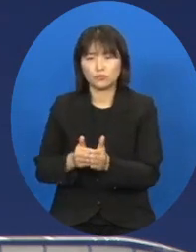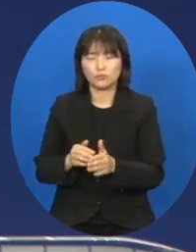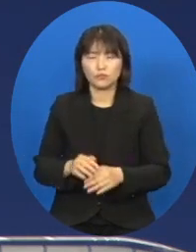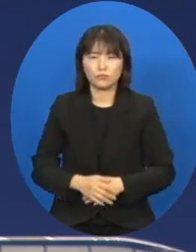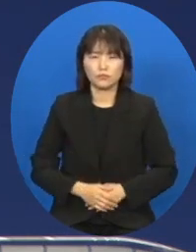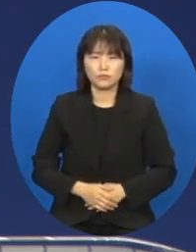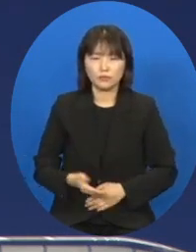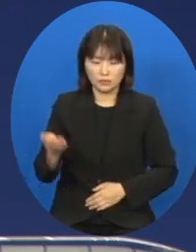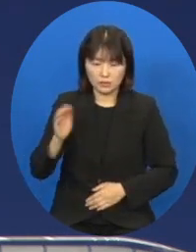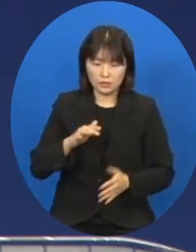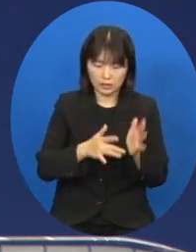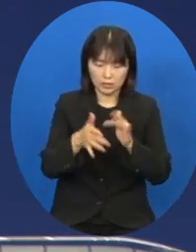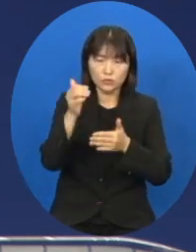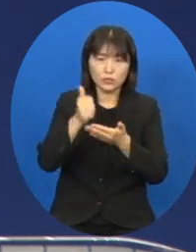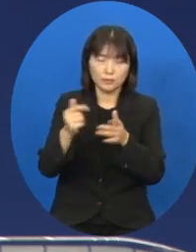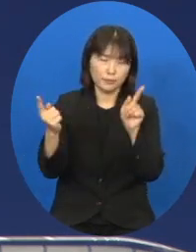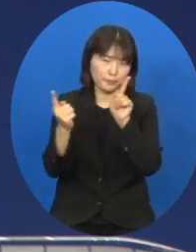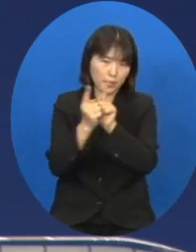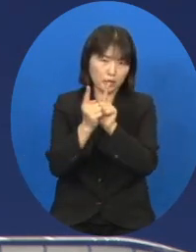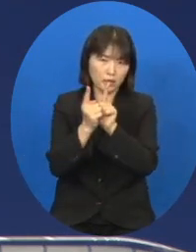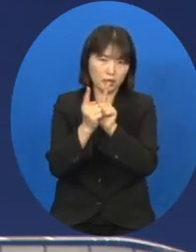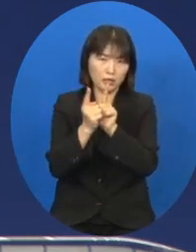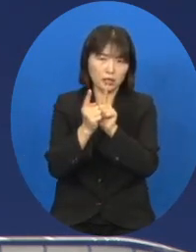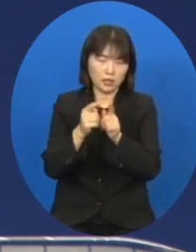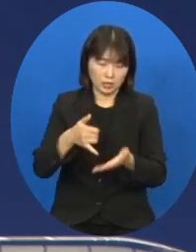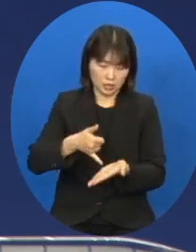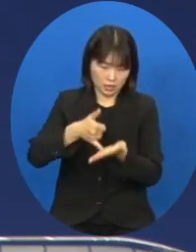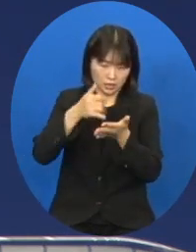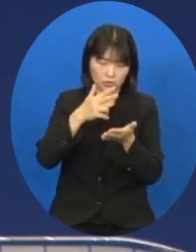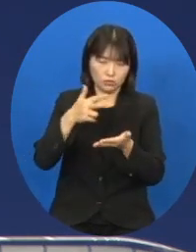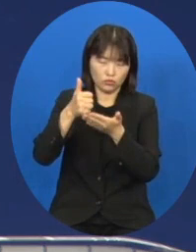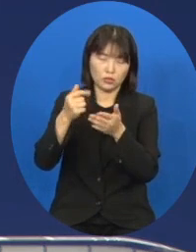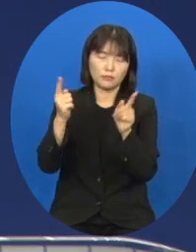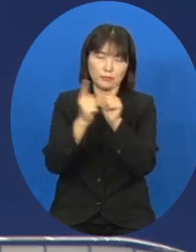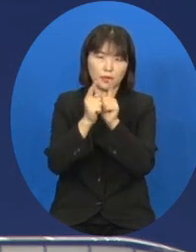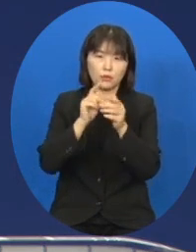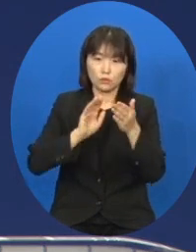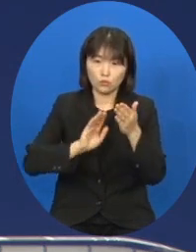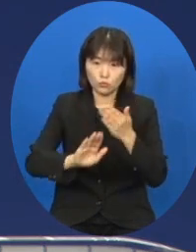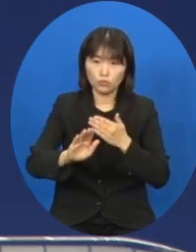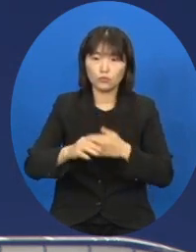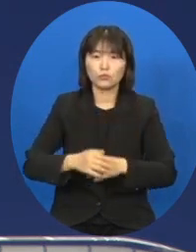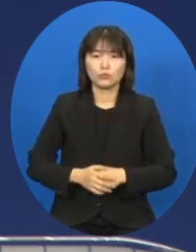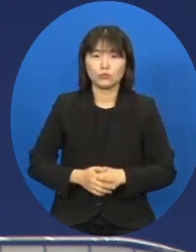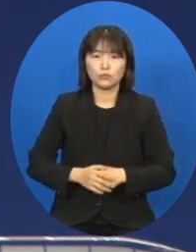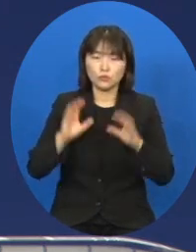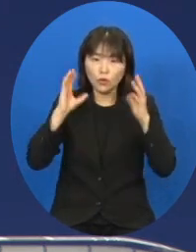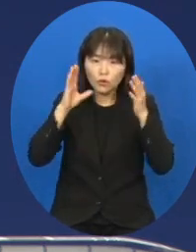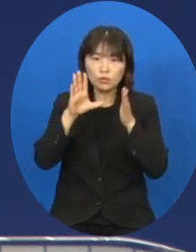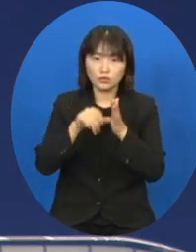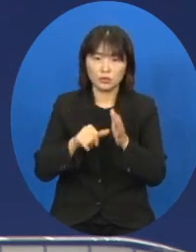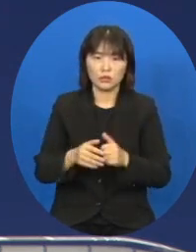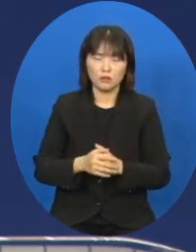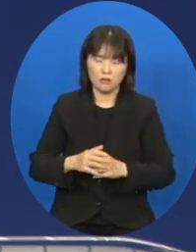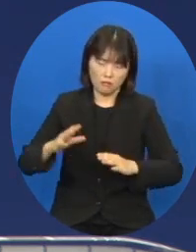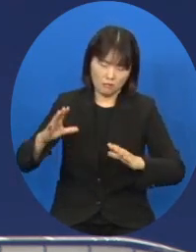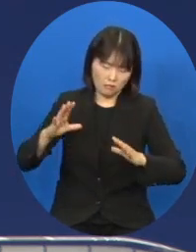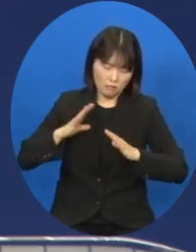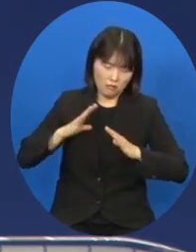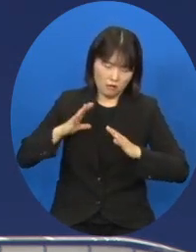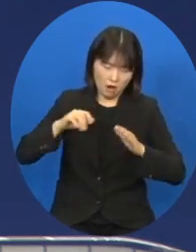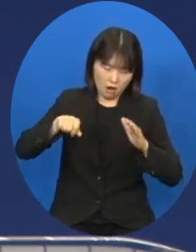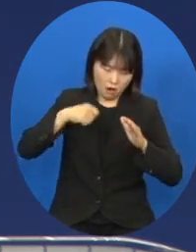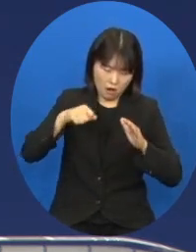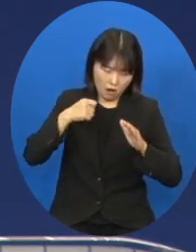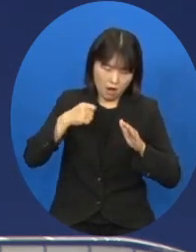그런데 예수님을 만나고 인격적으로 주님을 만나고 난 다음에 그 어릴 때 그렇게 무서웠던 식사